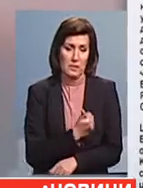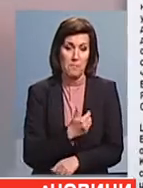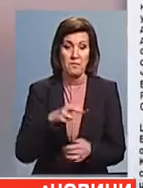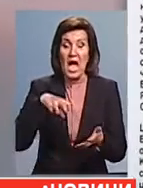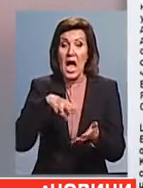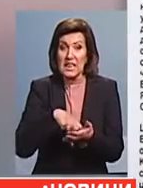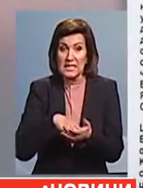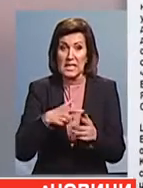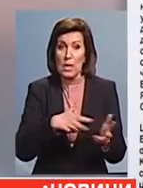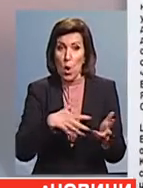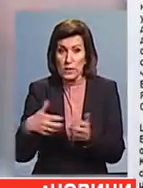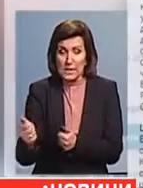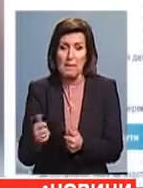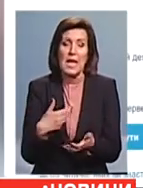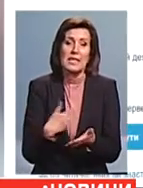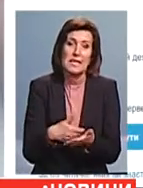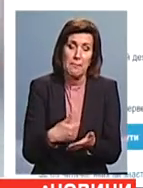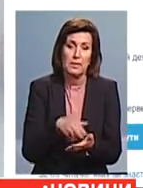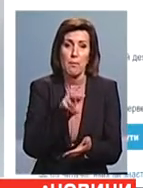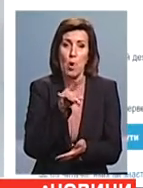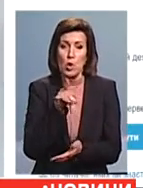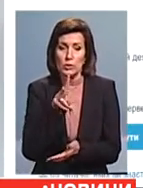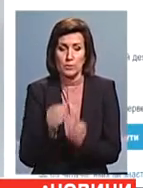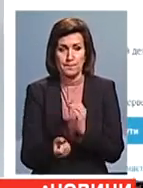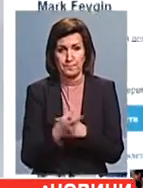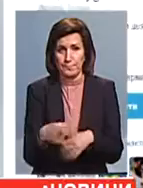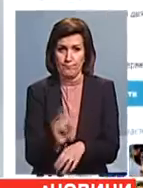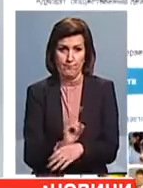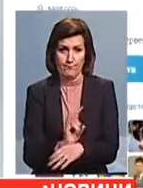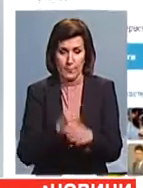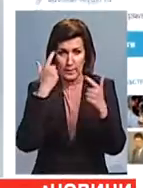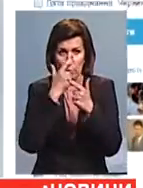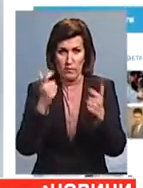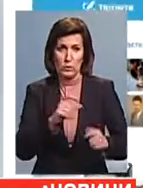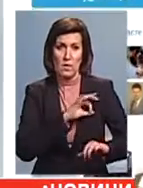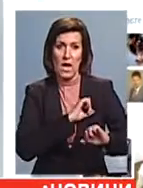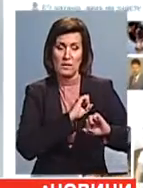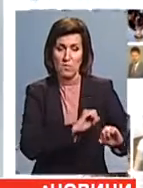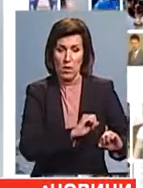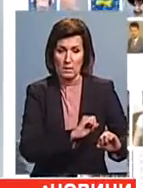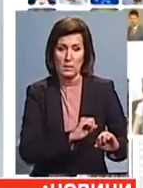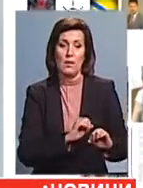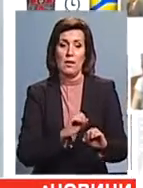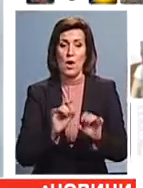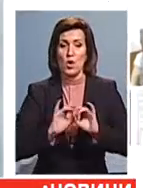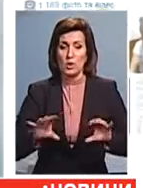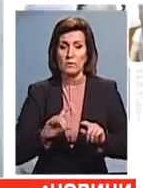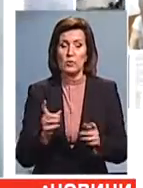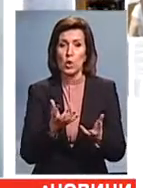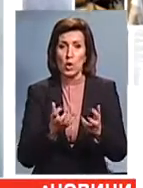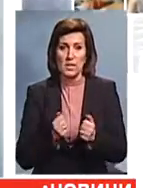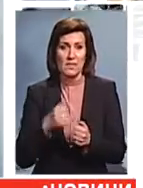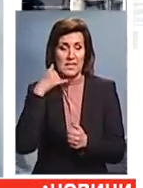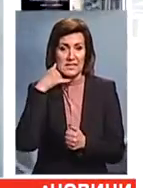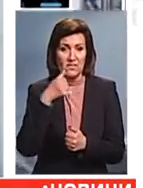А от лист, який отримала Надія, нібито від Петра Порошенка, виявився підробкою, повідомив її адвокат Марк Фейгін. Розповідає, що отримав